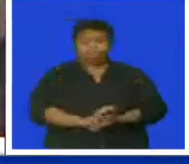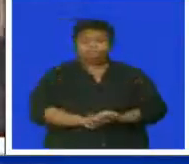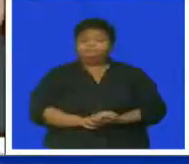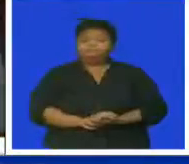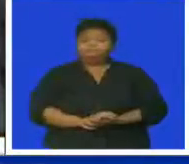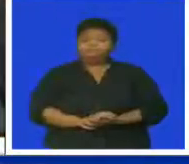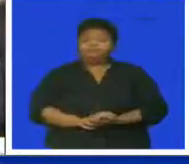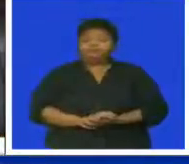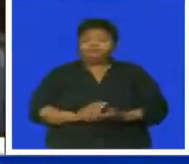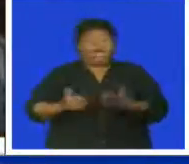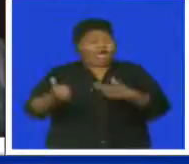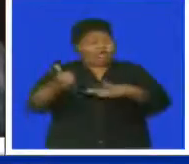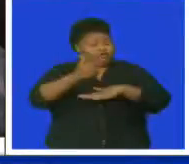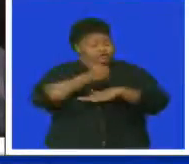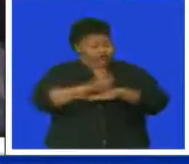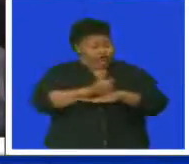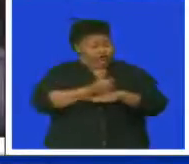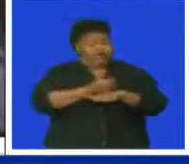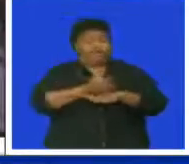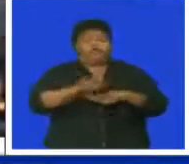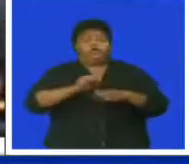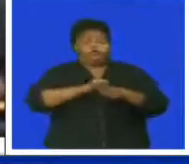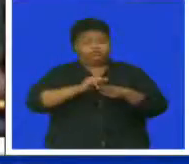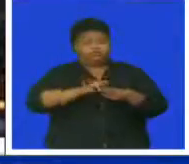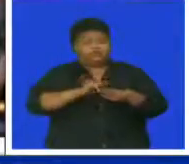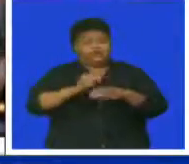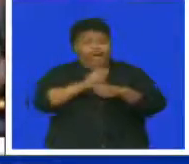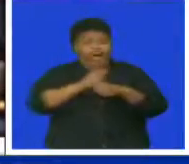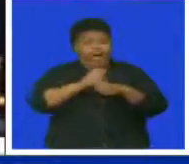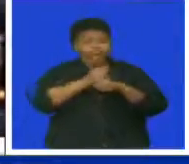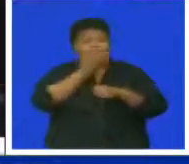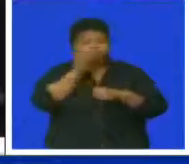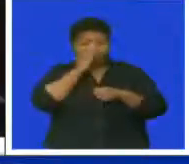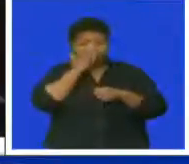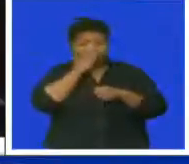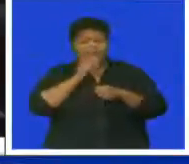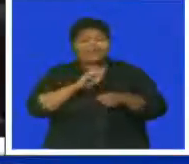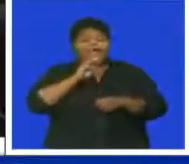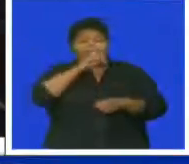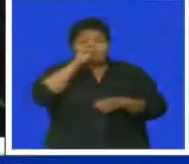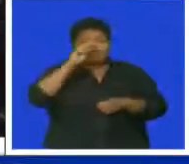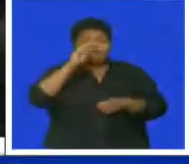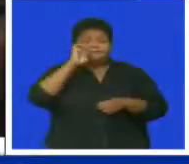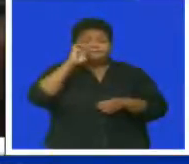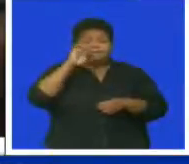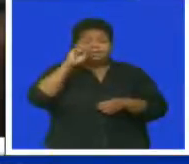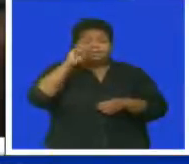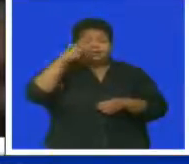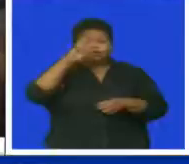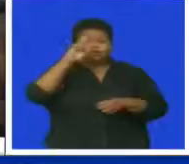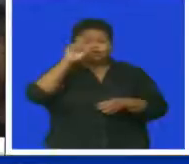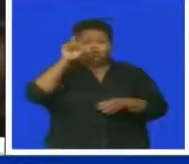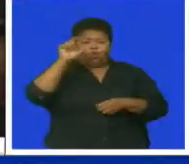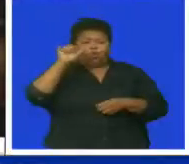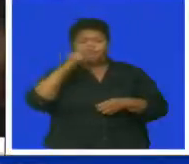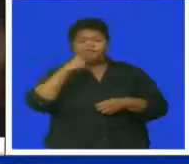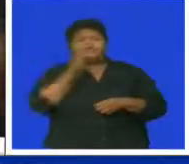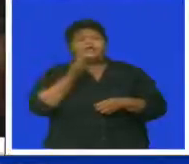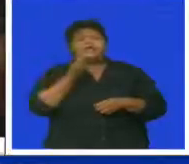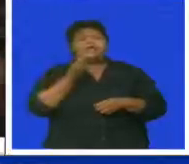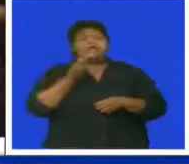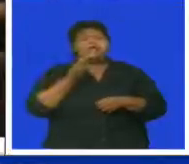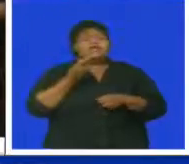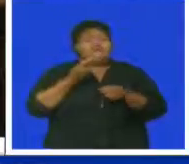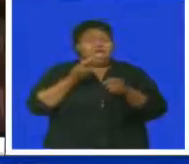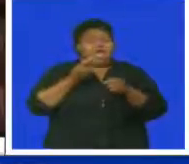bandla lelifundzisa ngalobucala Dr. Andile Methula uthi umnotho welive uyakhinyebeteka kakhulu ngenxa yebucala